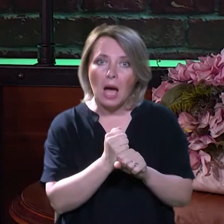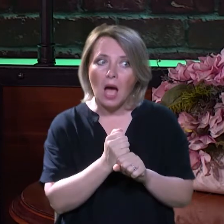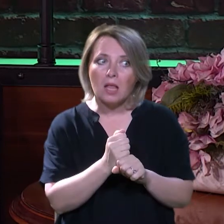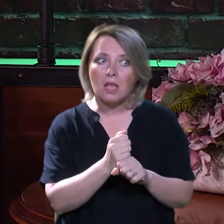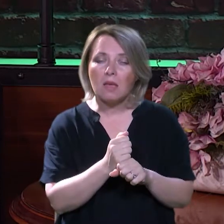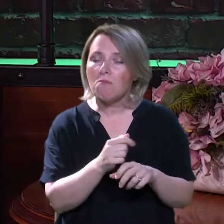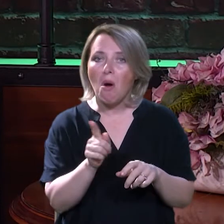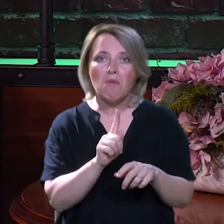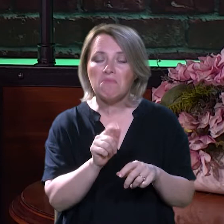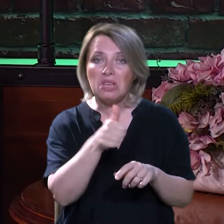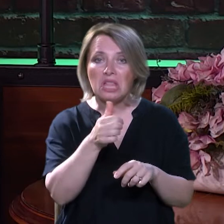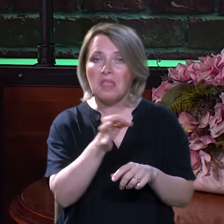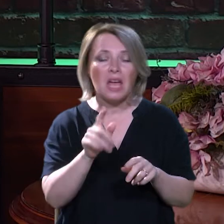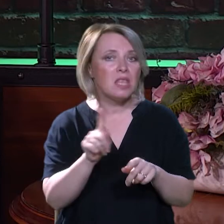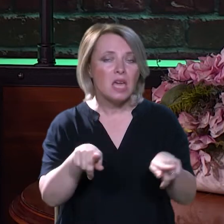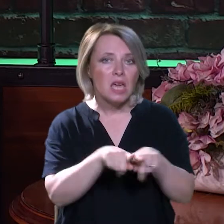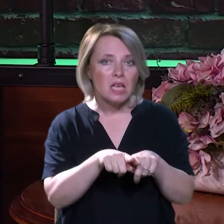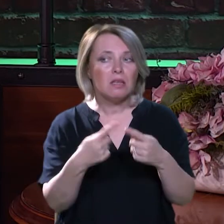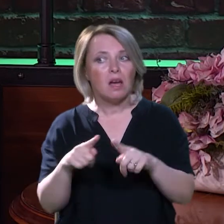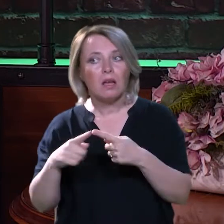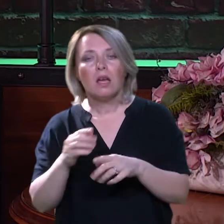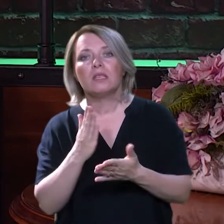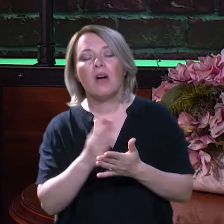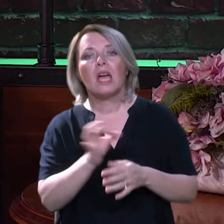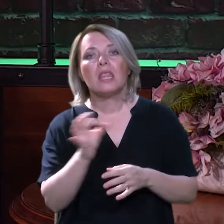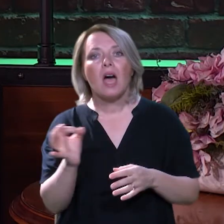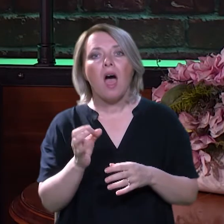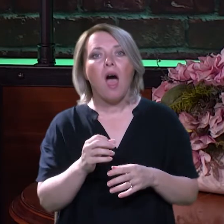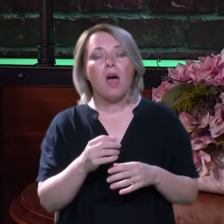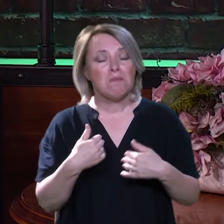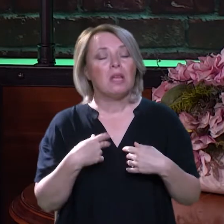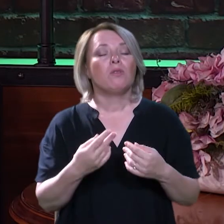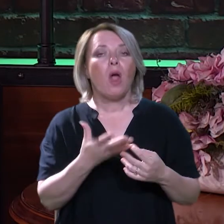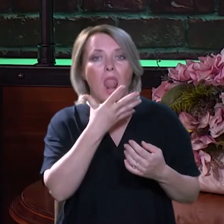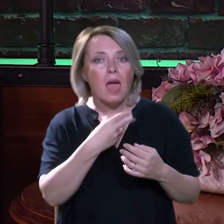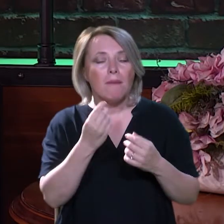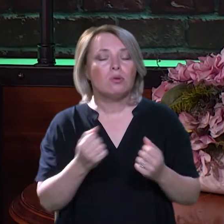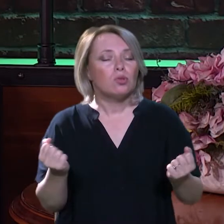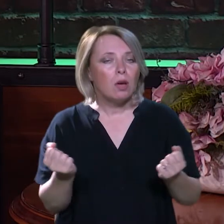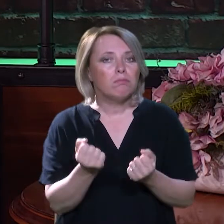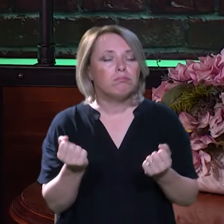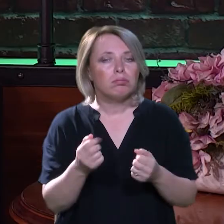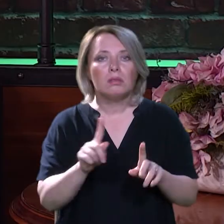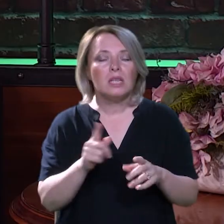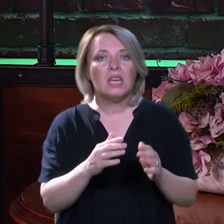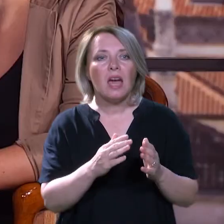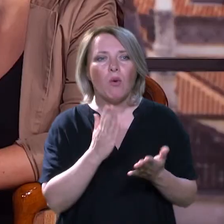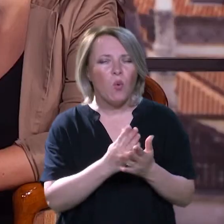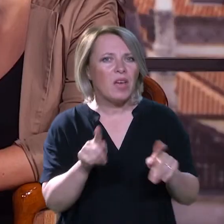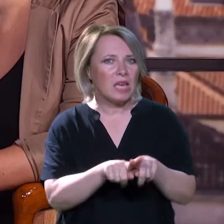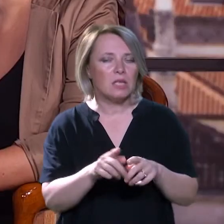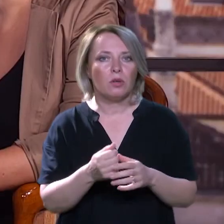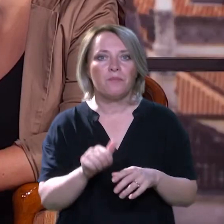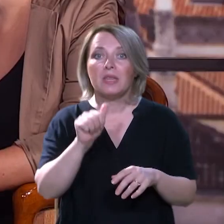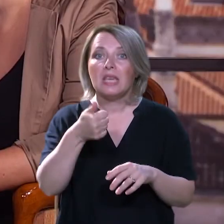jedan dan nije zapravo isti. I to mi je nekako najveća čar posla, eto, što je dinamično i što nije rutinski.